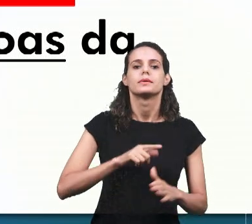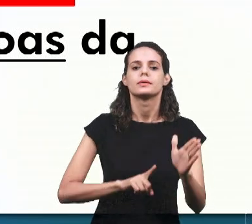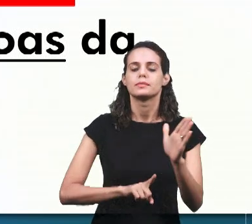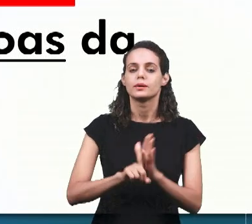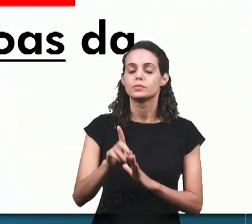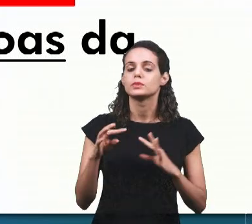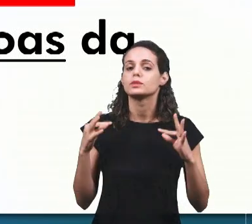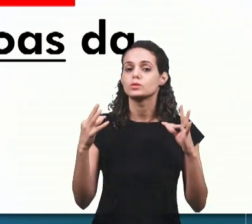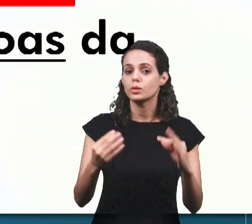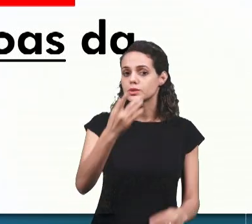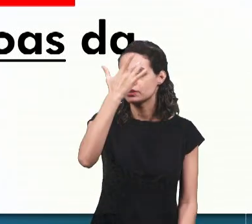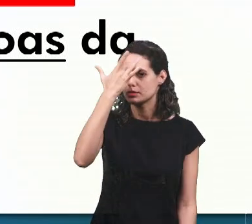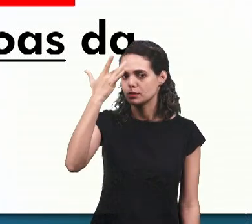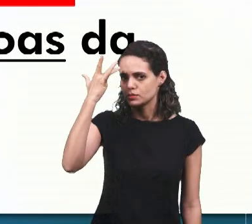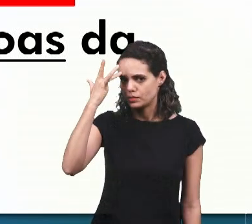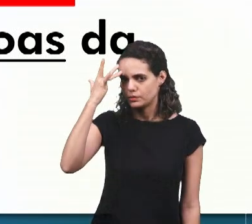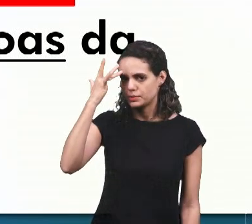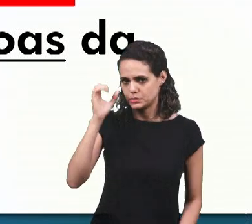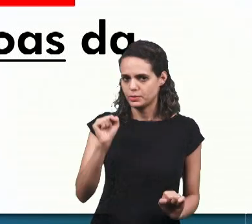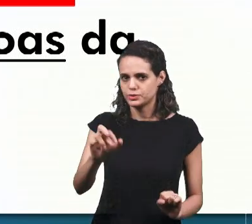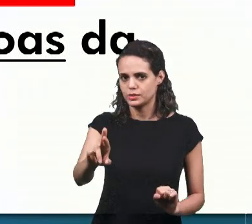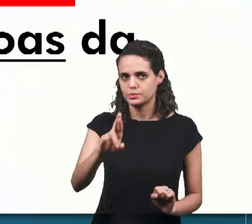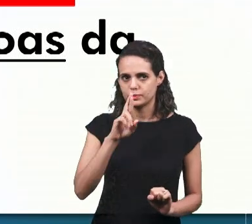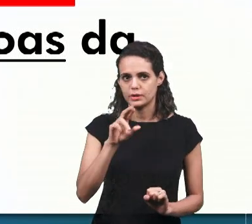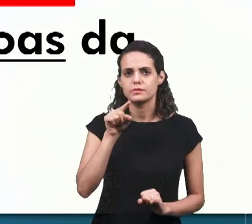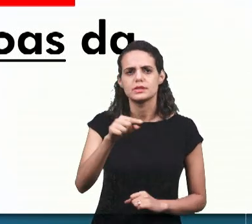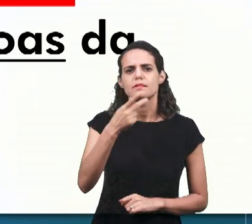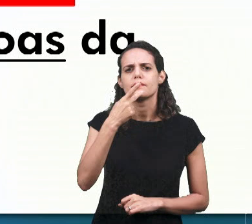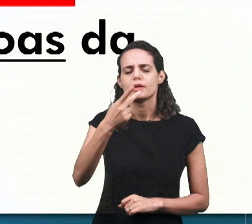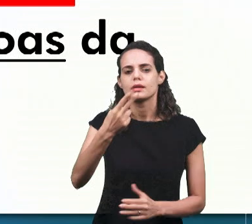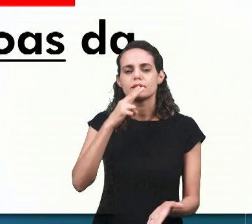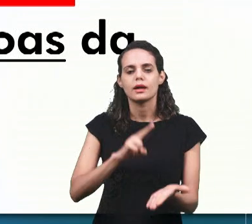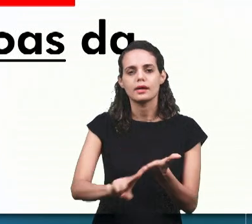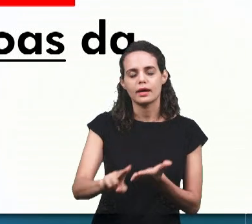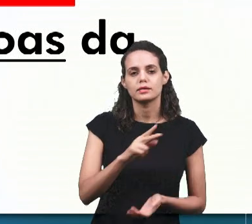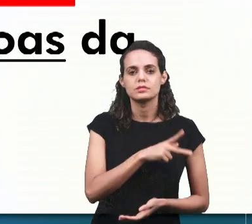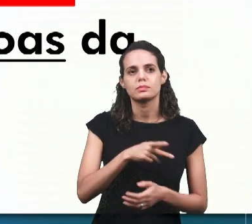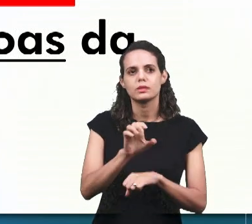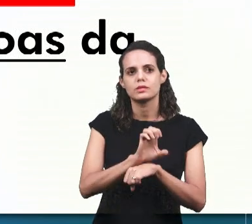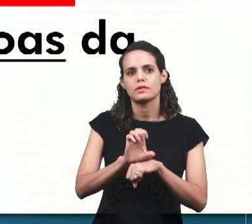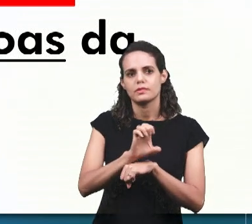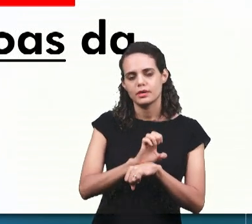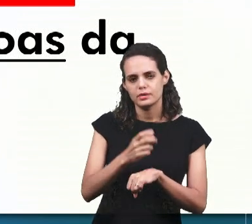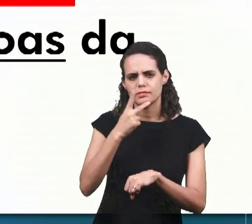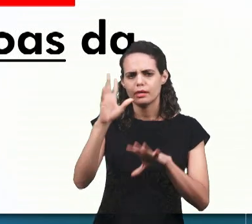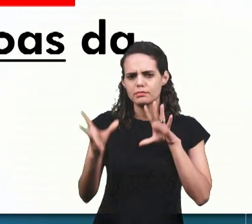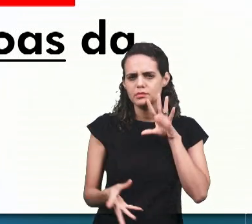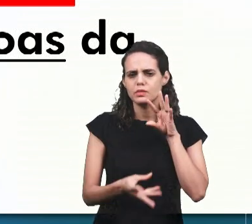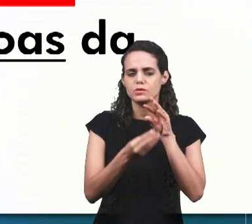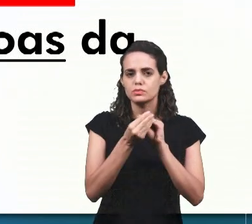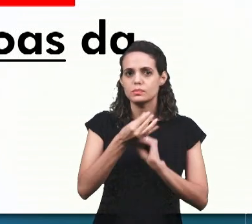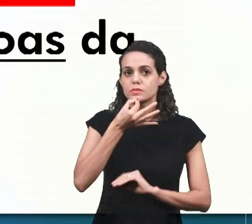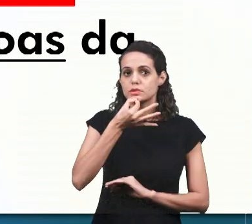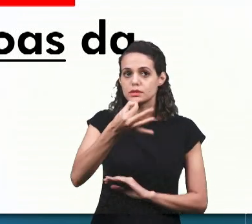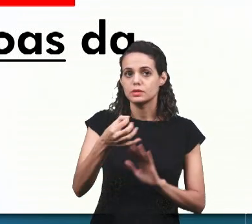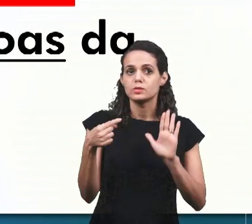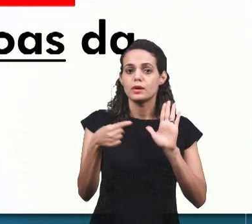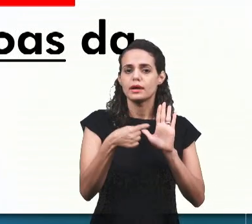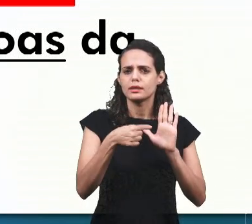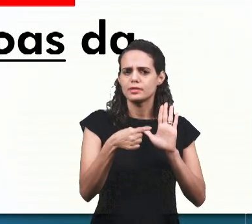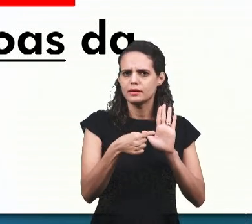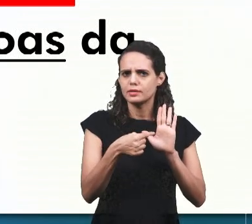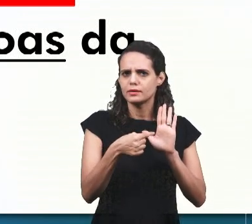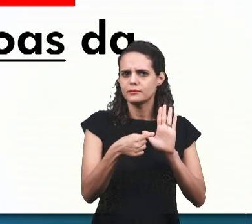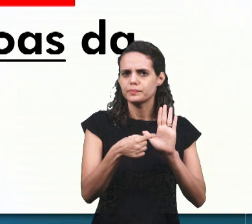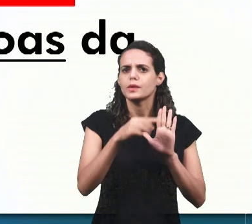À tous, mettez en évidence la raison de la lettre de Paul aux Éphésiens en citant résumé le texte biblique qui se trouve dans le verset